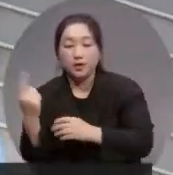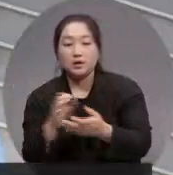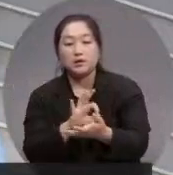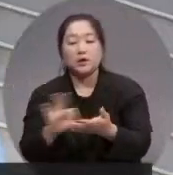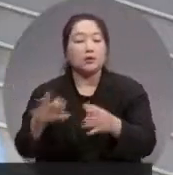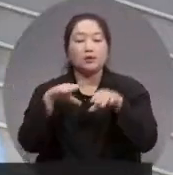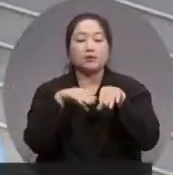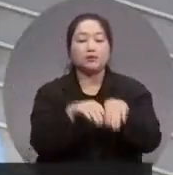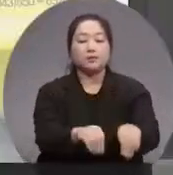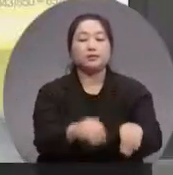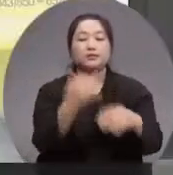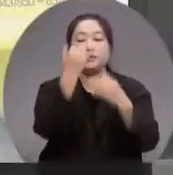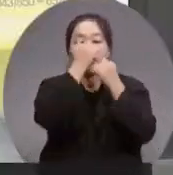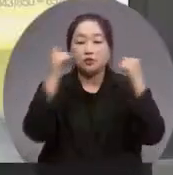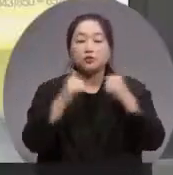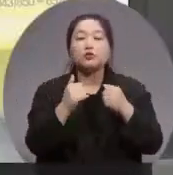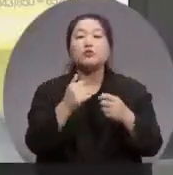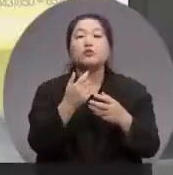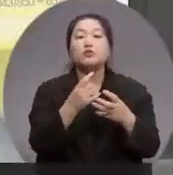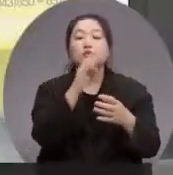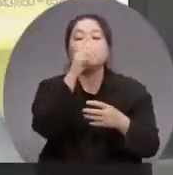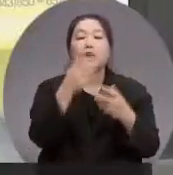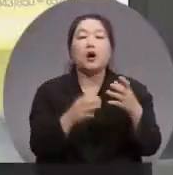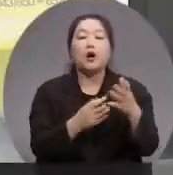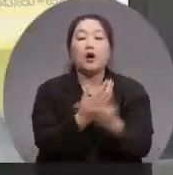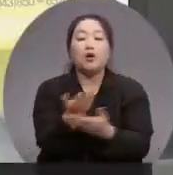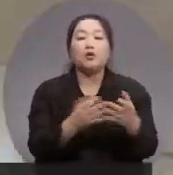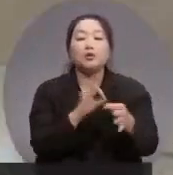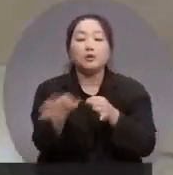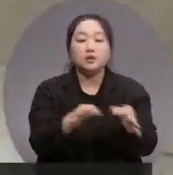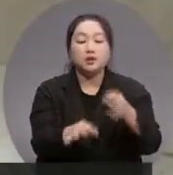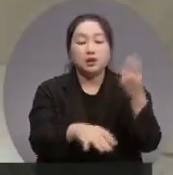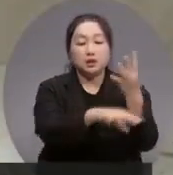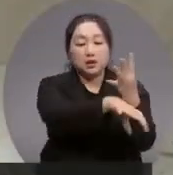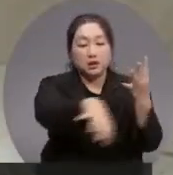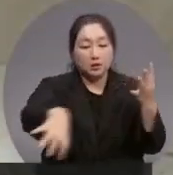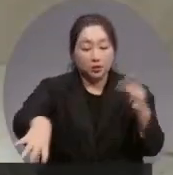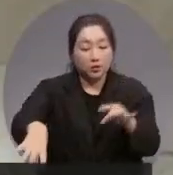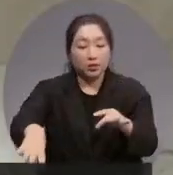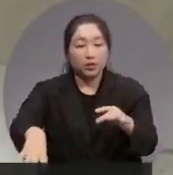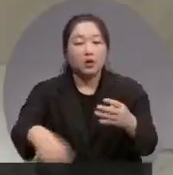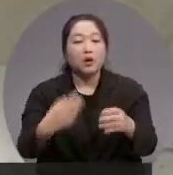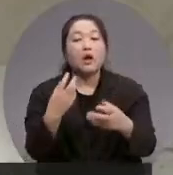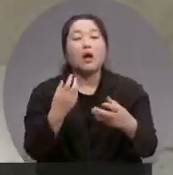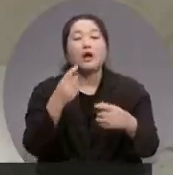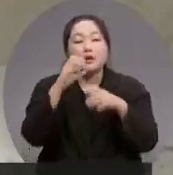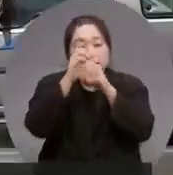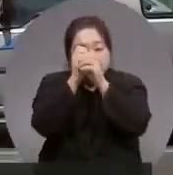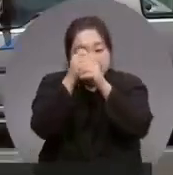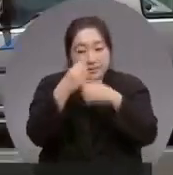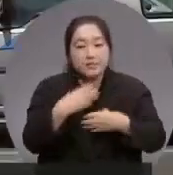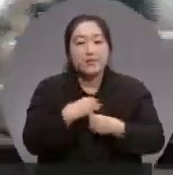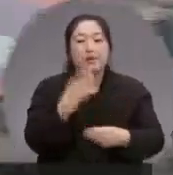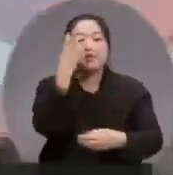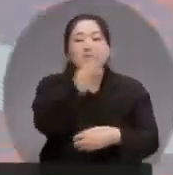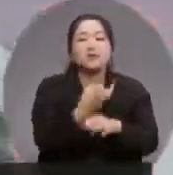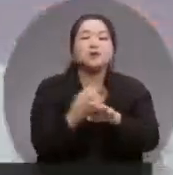명령이 내려졌던 충주 중앙어울림시장 등 4개 시설도 정밀 안전진단 대상에 포함했습니다.